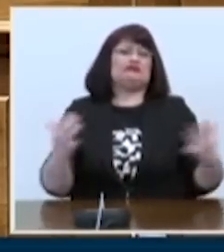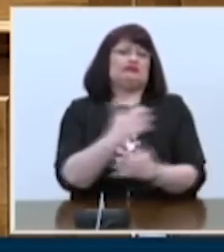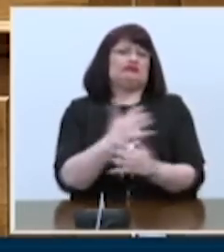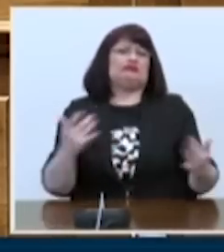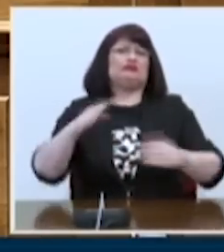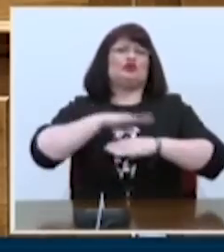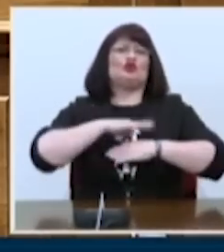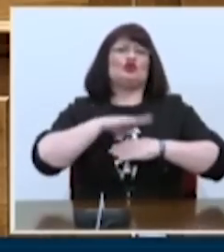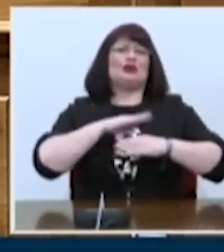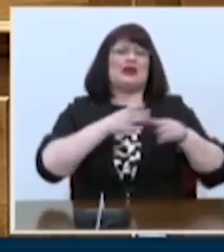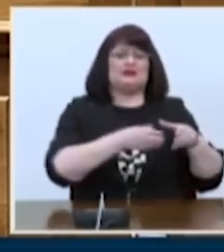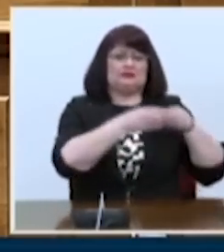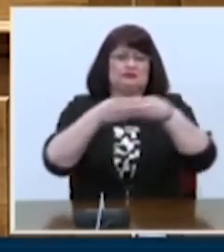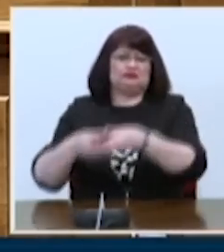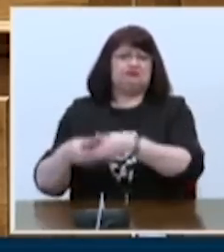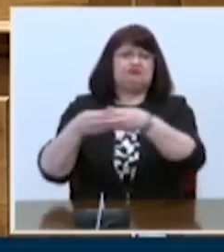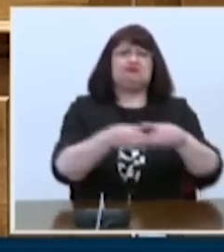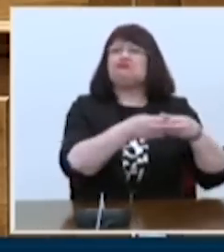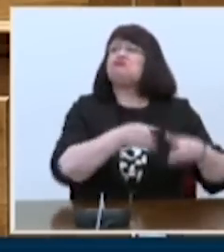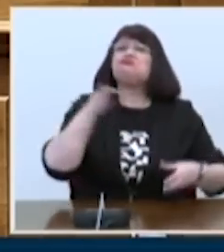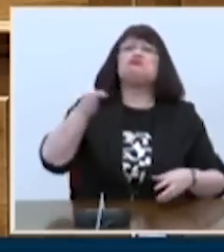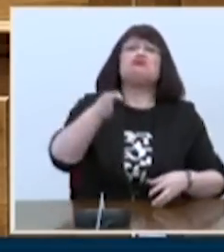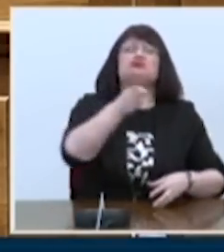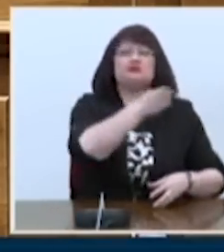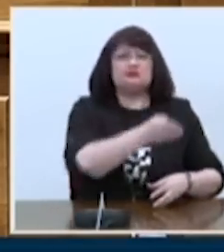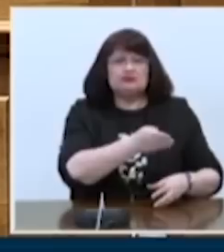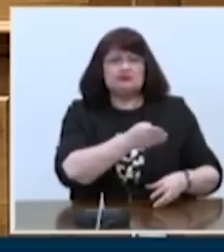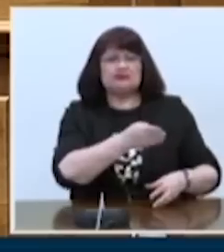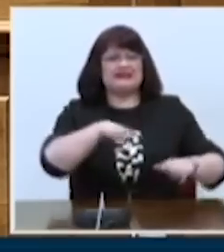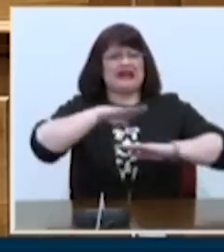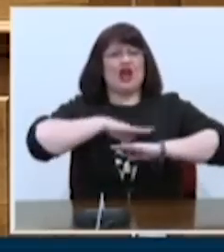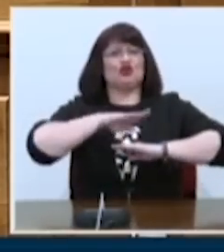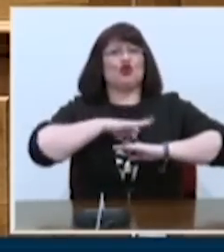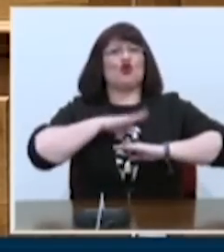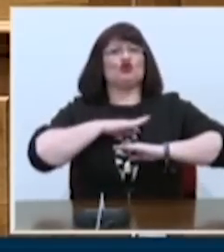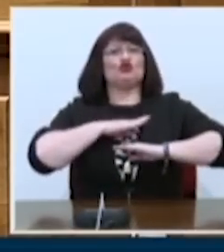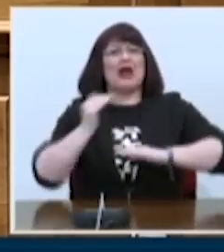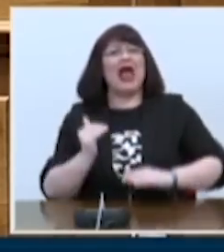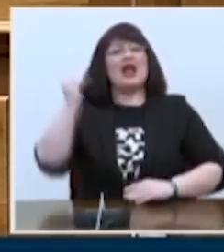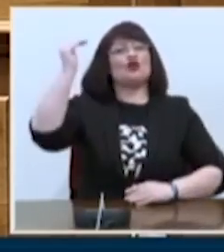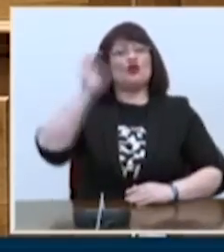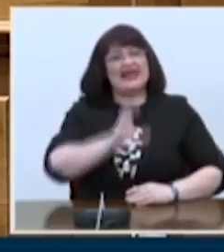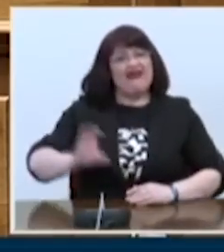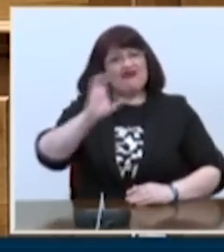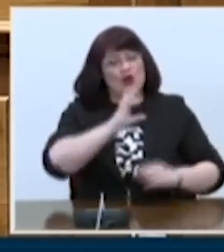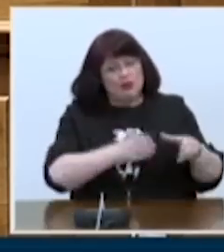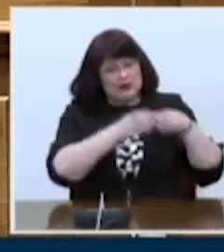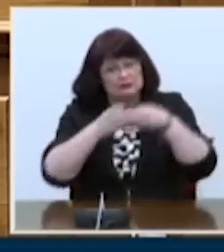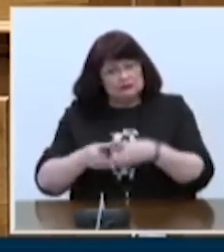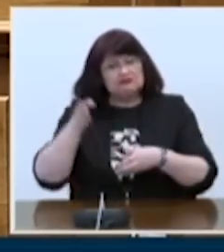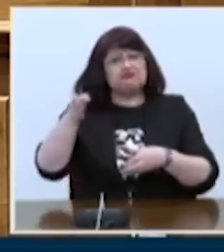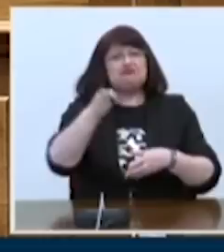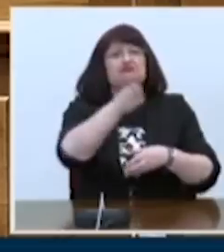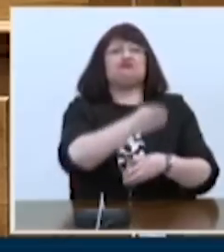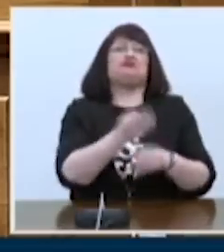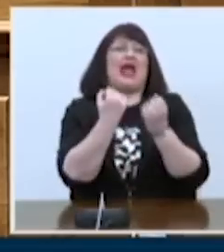στρατιωτικές αποστολές, προωθούνται στρατιωτικές δυνάμεις προς την Ανατολική Ευρώπη, πραγματοποιούνται